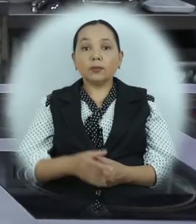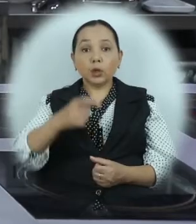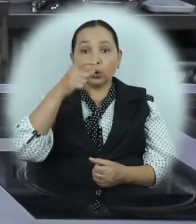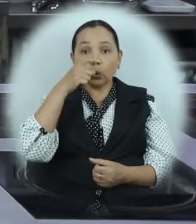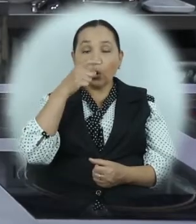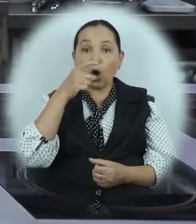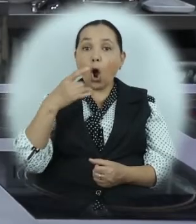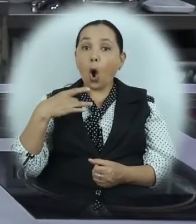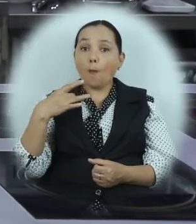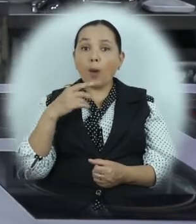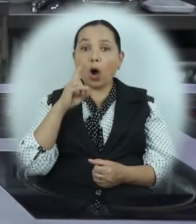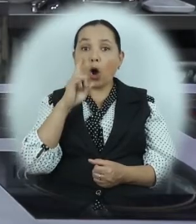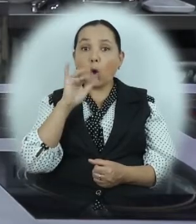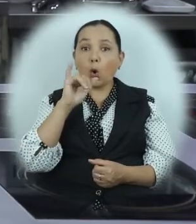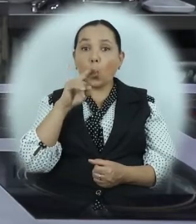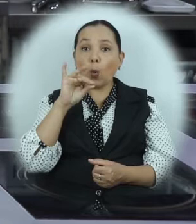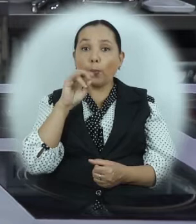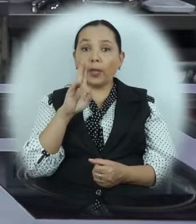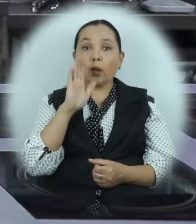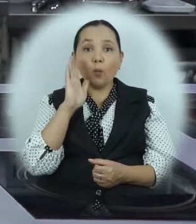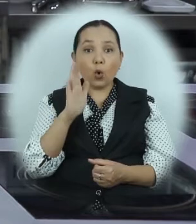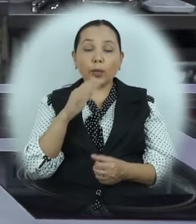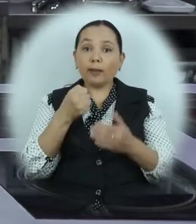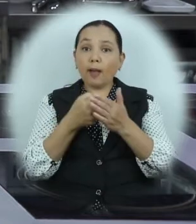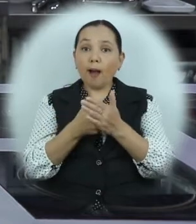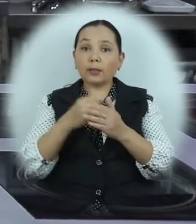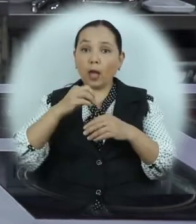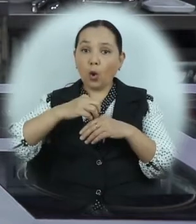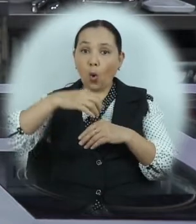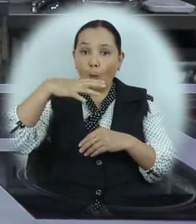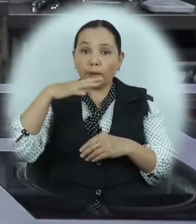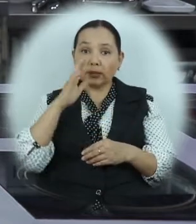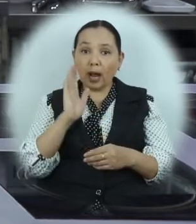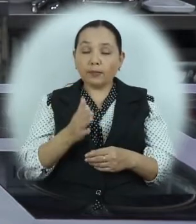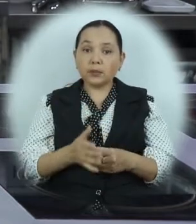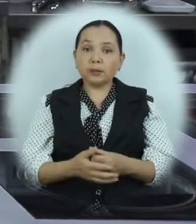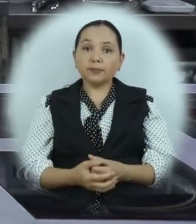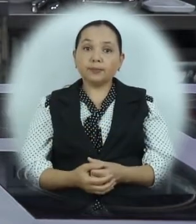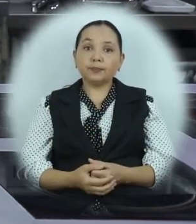Tuxumni oppoq ko'pik bo'lgunga qadar ko'pirtiramiz.